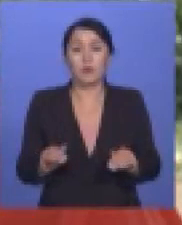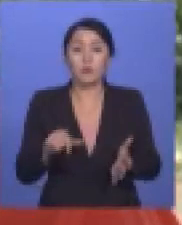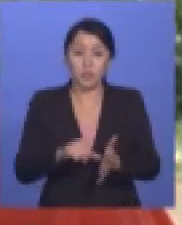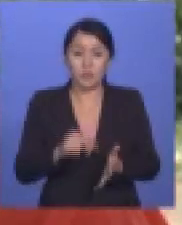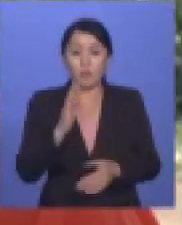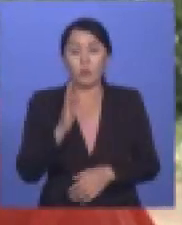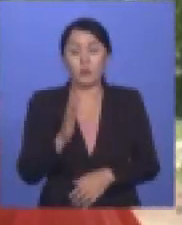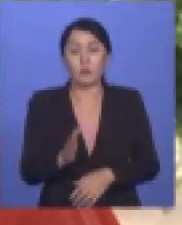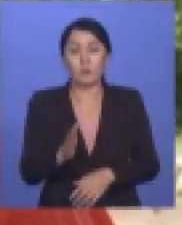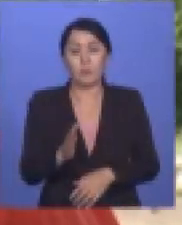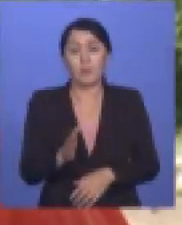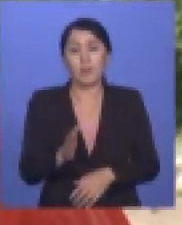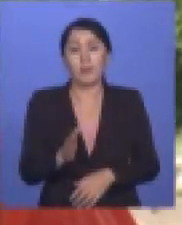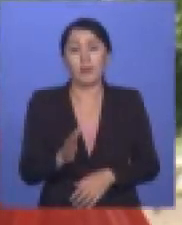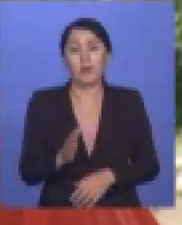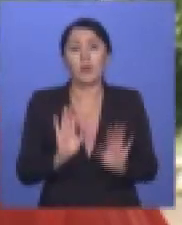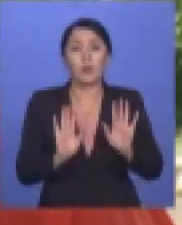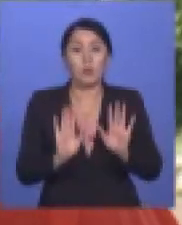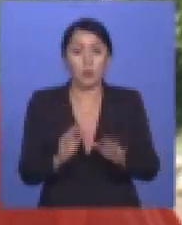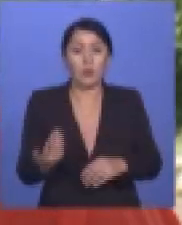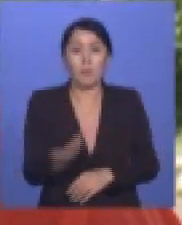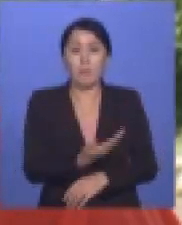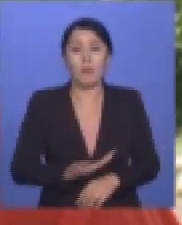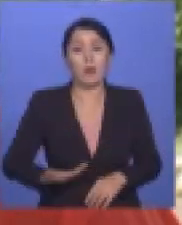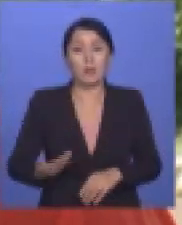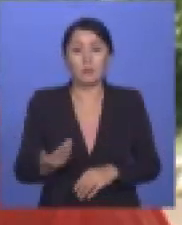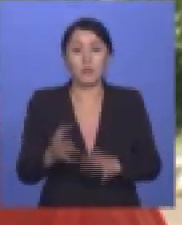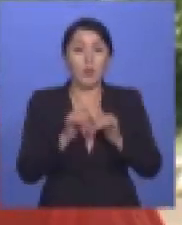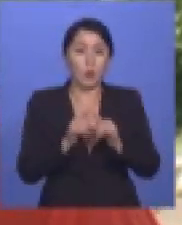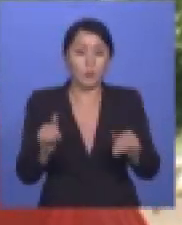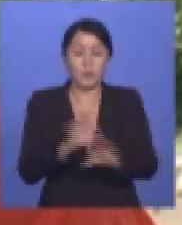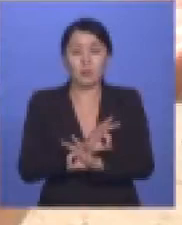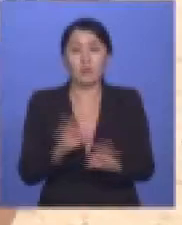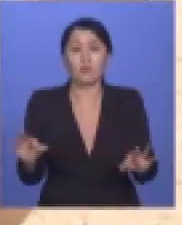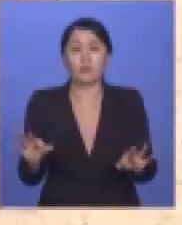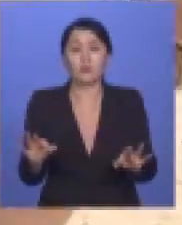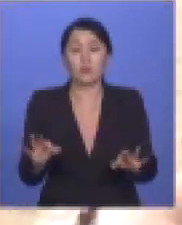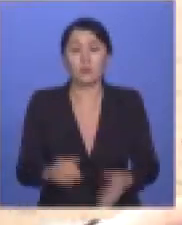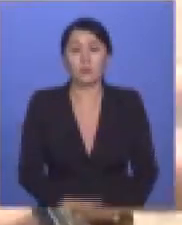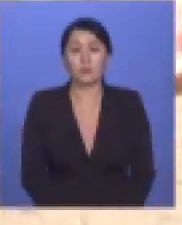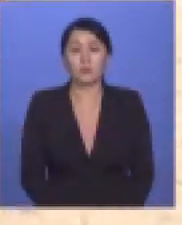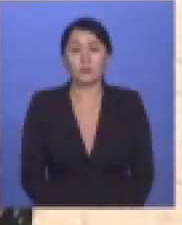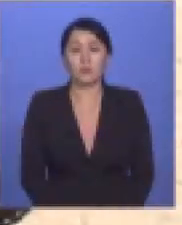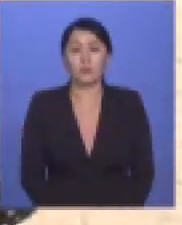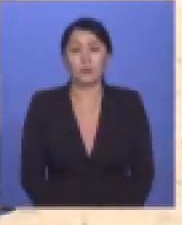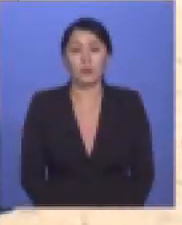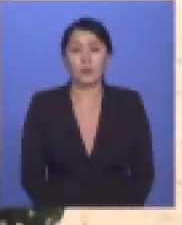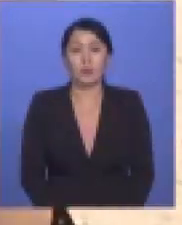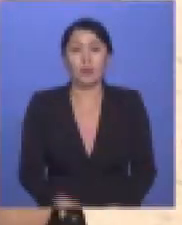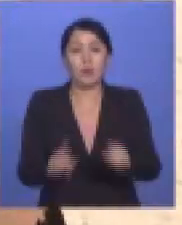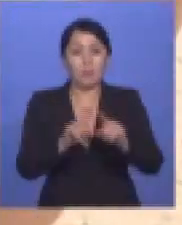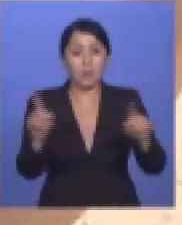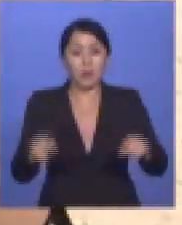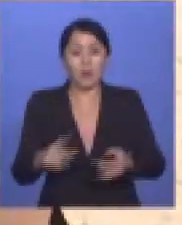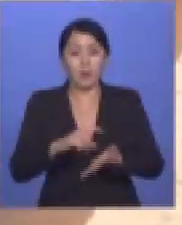барады деген ойдамын. Тек қана біздің ауылда көркейе берсін ауылымыз. Я очень рада, что... Кітапханада жеке